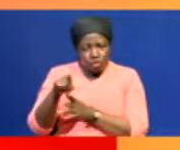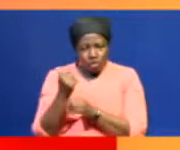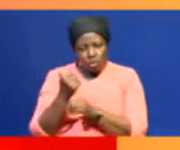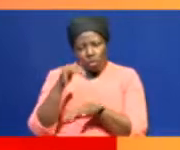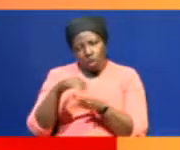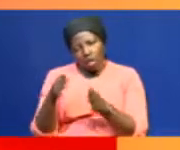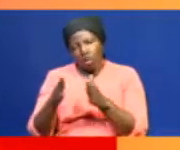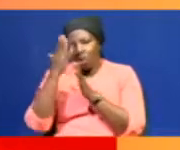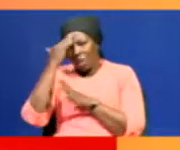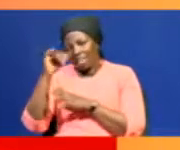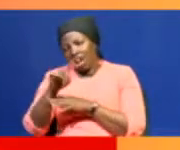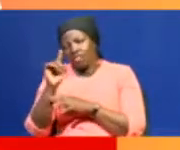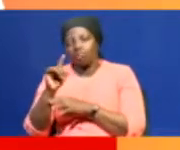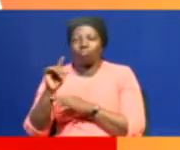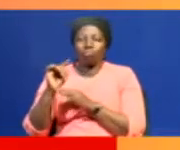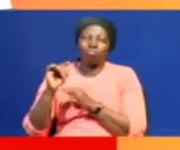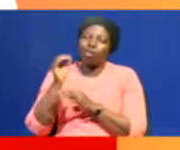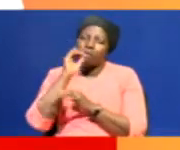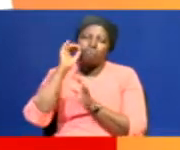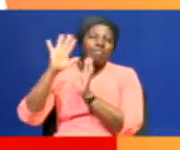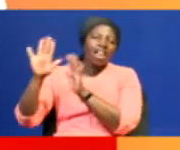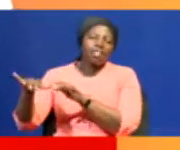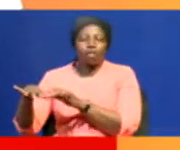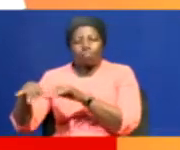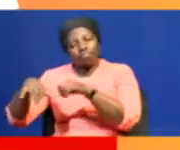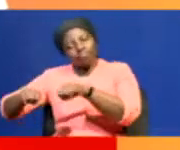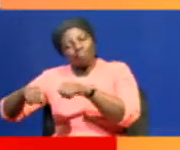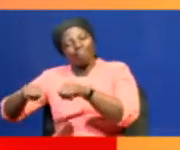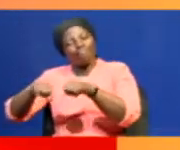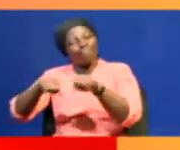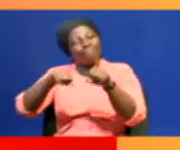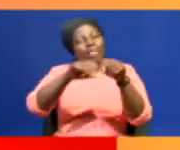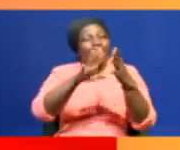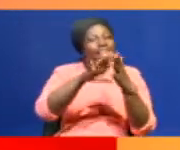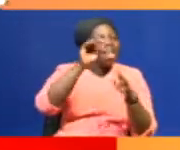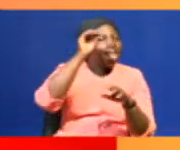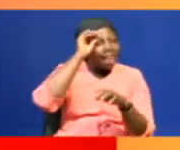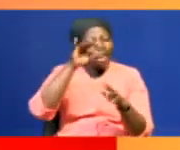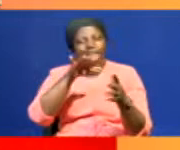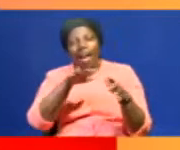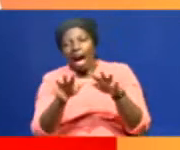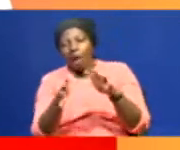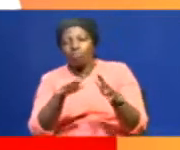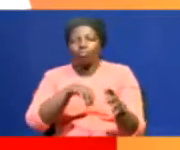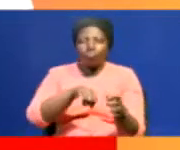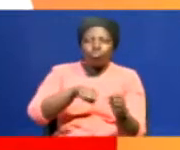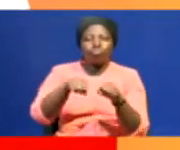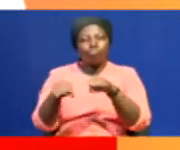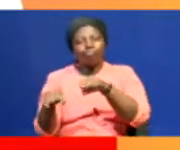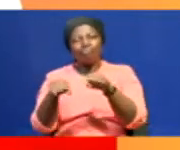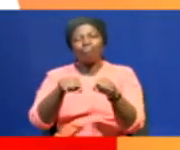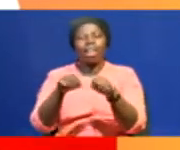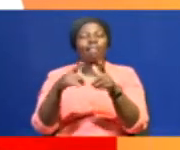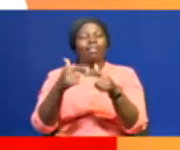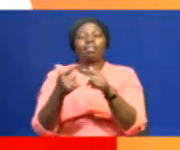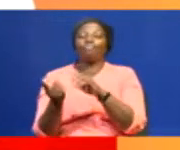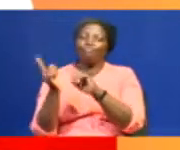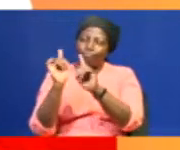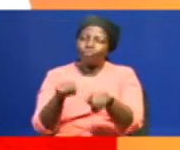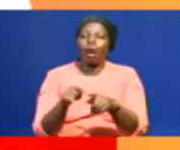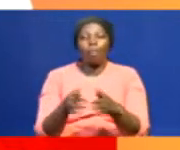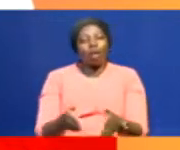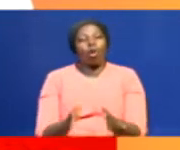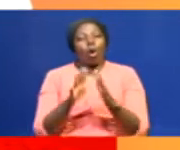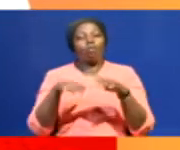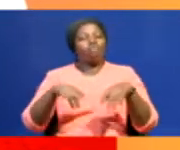alitoka tu nyumbani akachukua pikipiki pale mtaani akajifunza mtaani akajua kubalance pikipiki akaingia barabarani na ndio maana unapata ajali ni mingi.